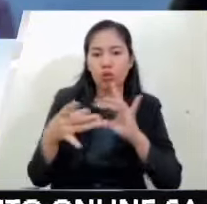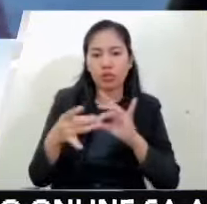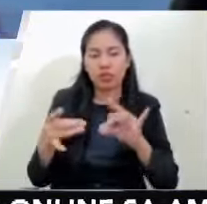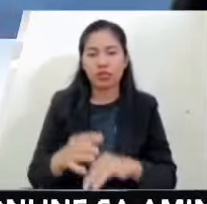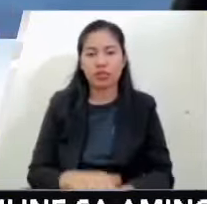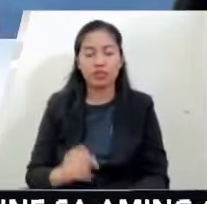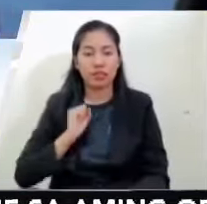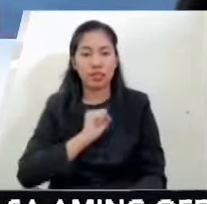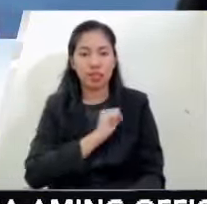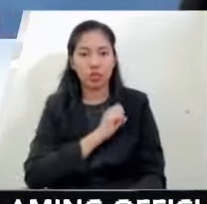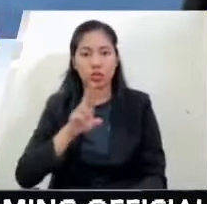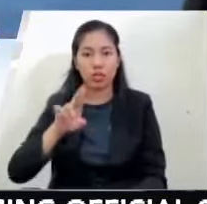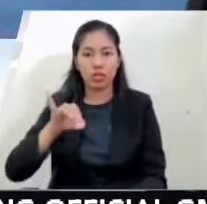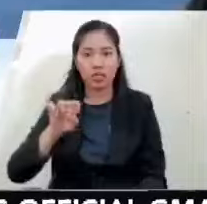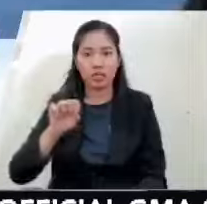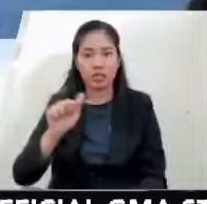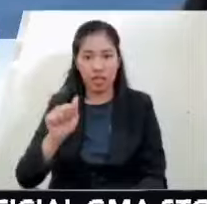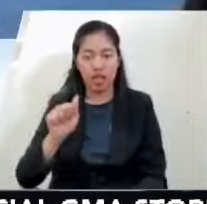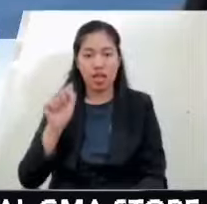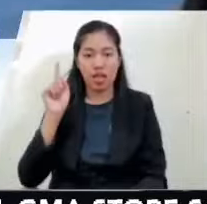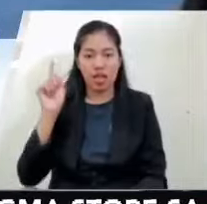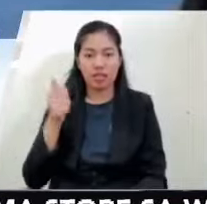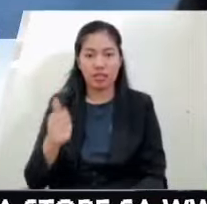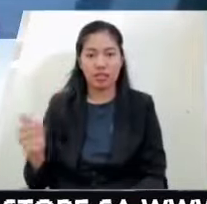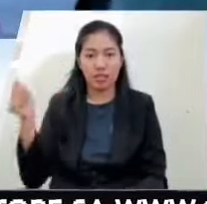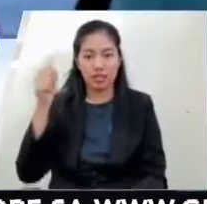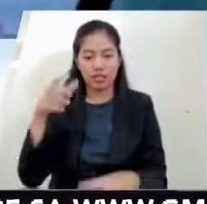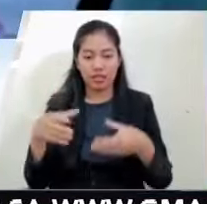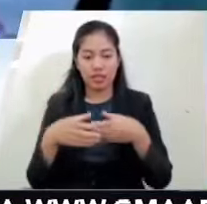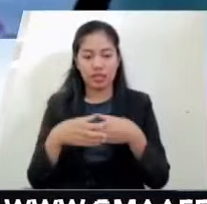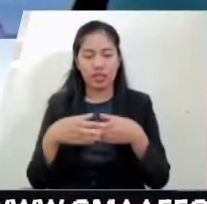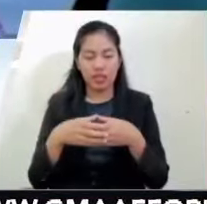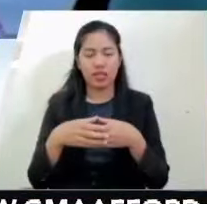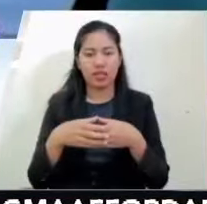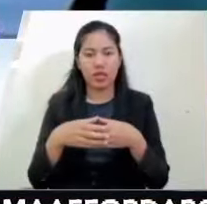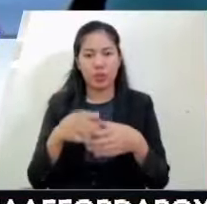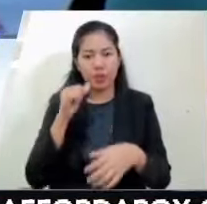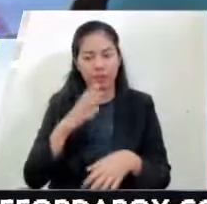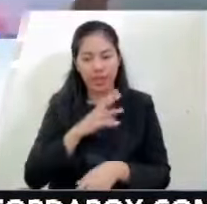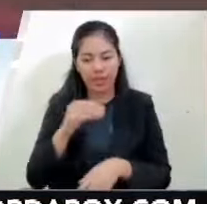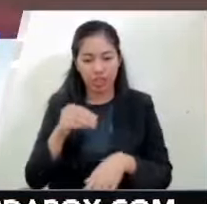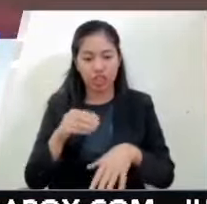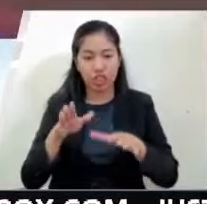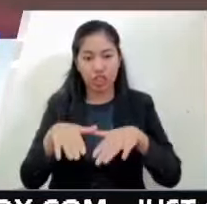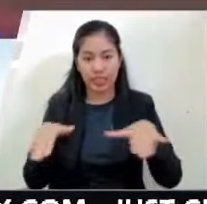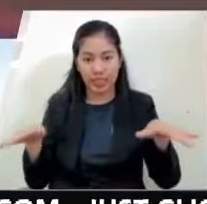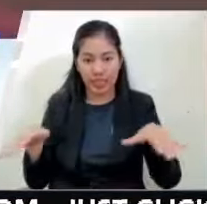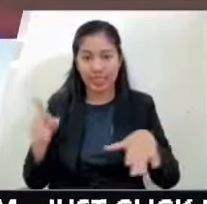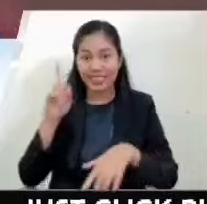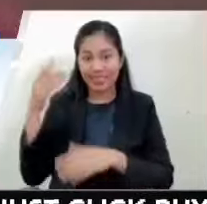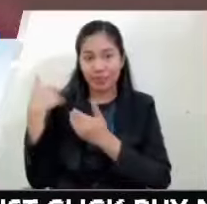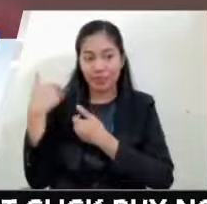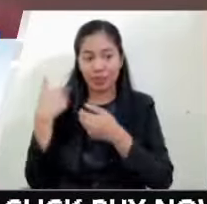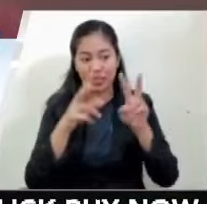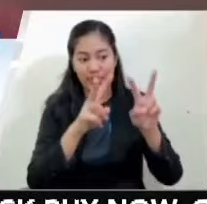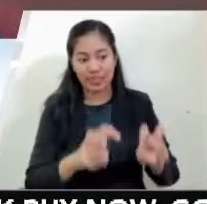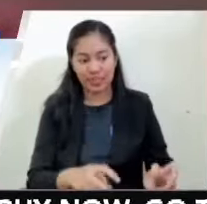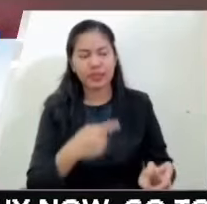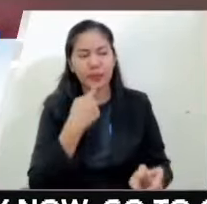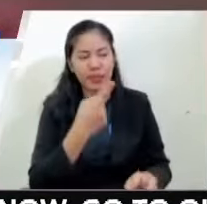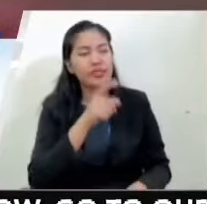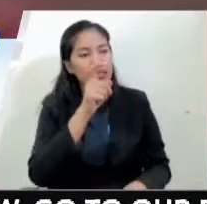ontiveros na Chairman ng Senate committee on women and Children na nag-iimbestiga kay Kiboy harapin na lamang nito sa senado ang mga